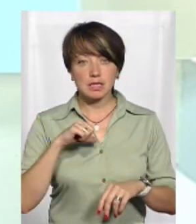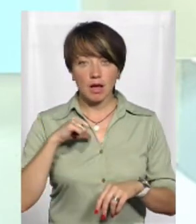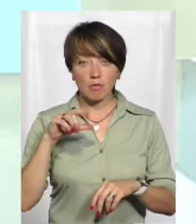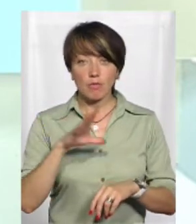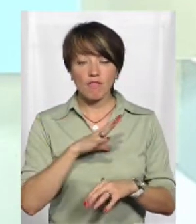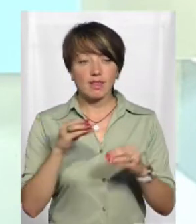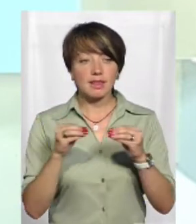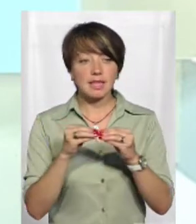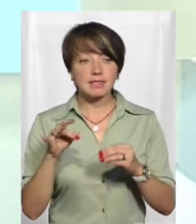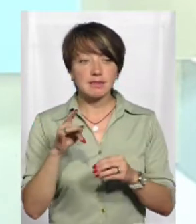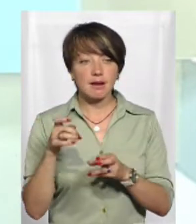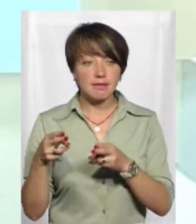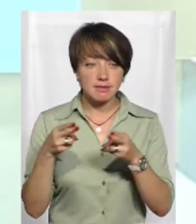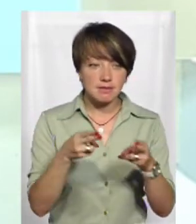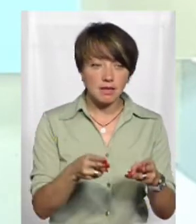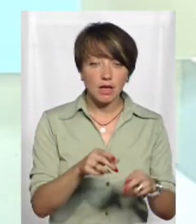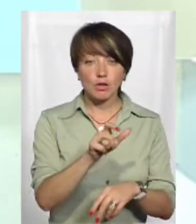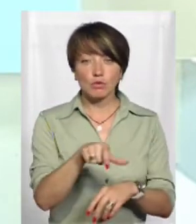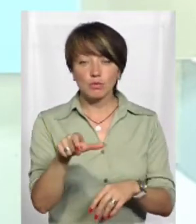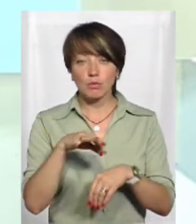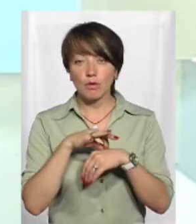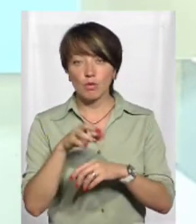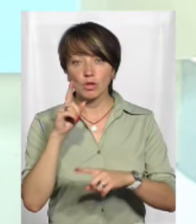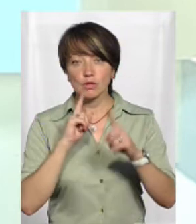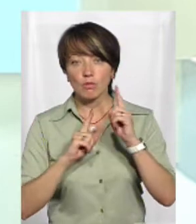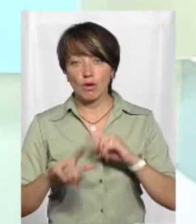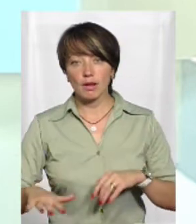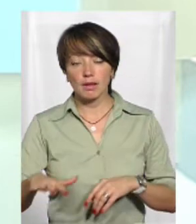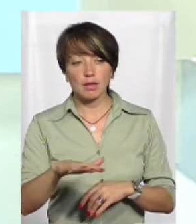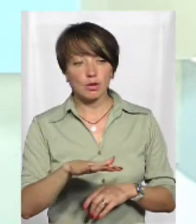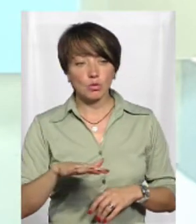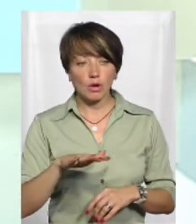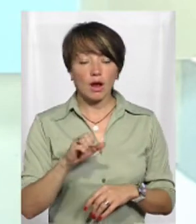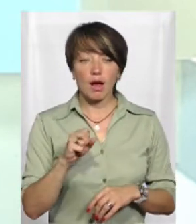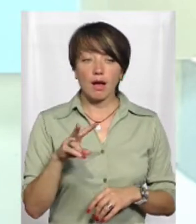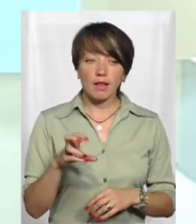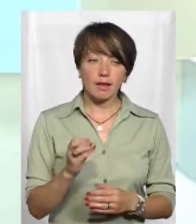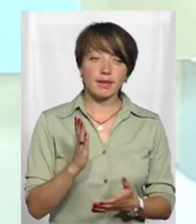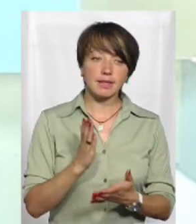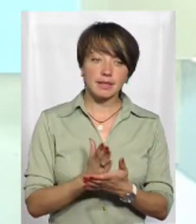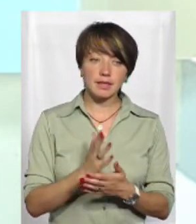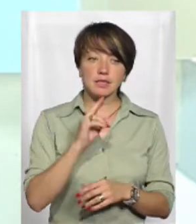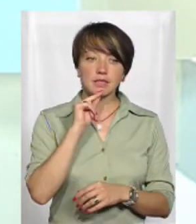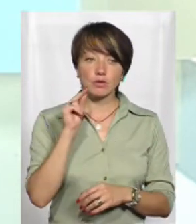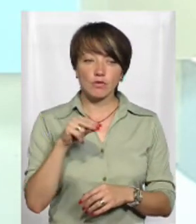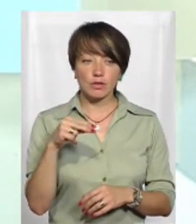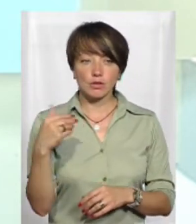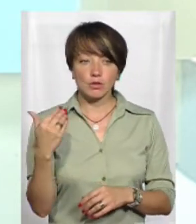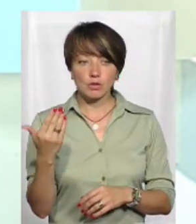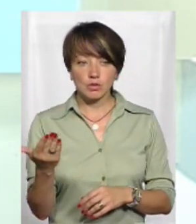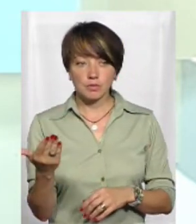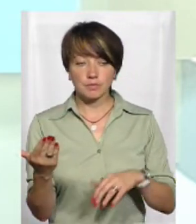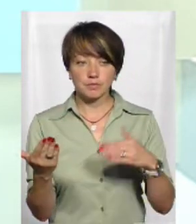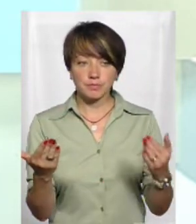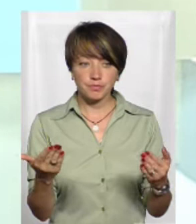близько 10 разів, і з людьми так само проводили там збори на території, але є звинувачення одної сторони в